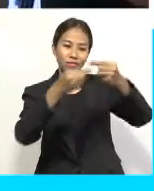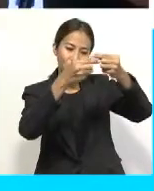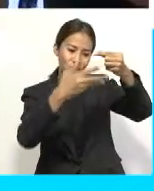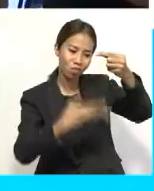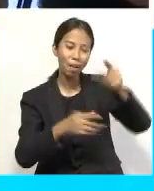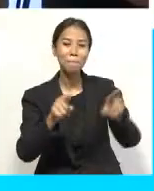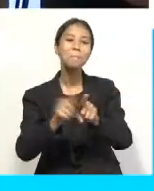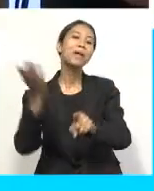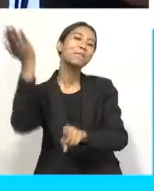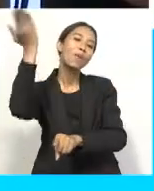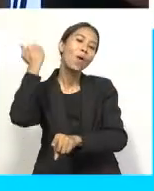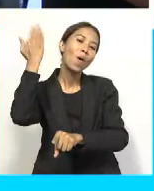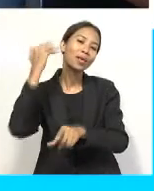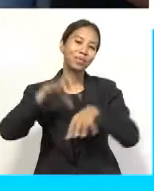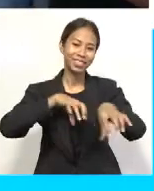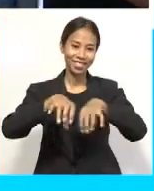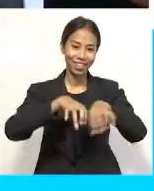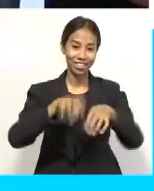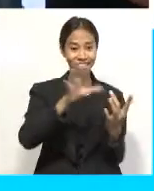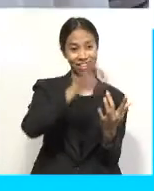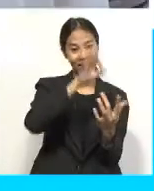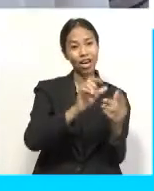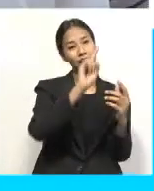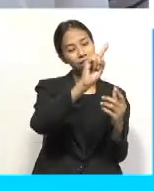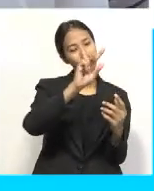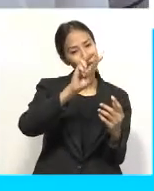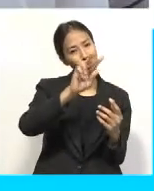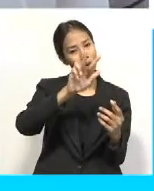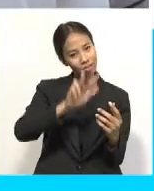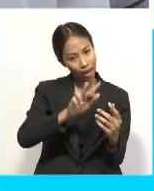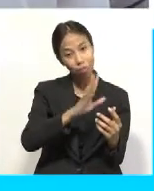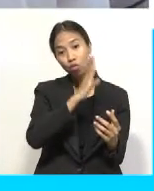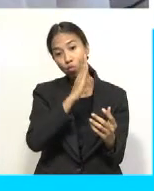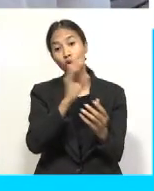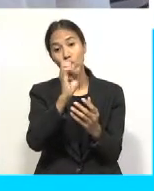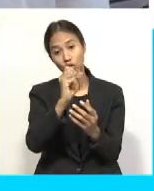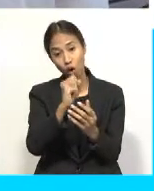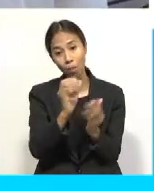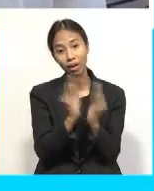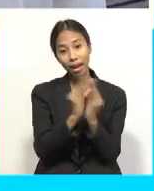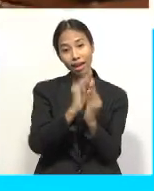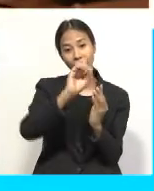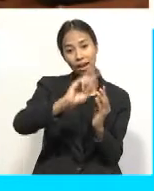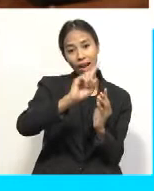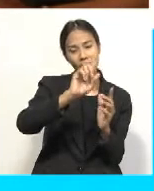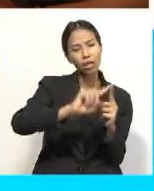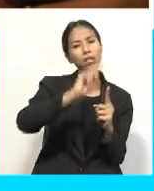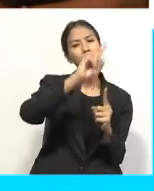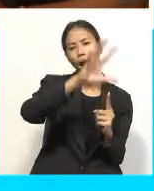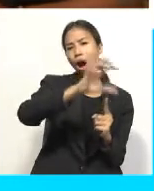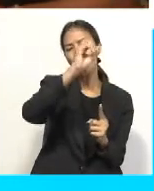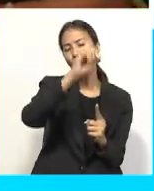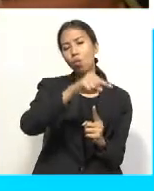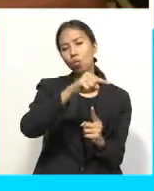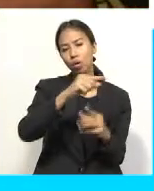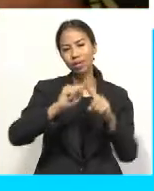น Enhance สมัยก่อนนะคือเราจะมีการจัดอันดับคณะที่เลือกใช่ไหมครับ1 2 3ถ้าสอบได้คณะไหนเนี่ยก็คือเป็นคณะแรก